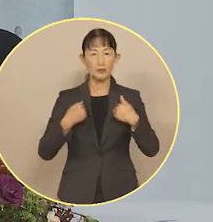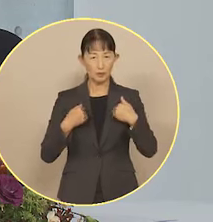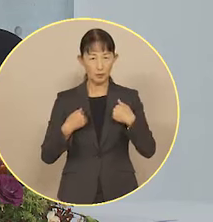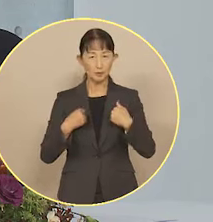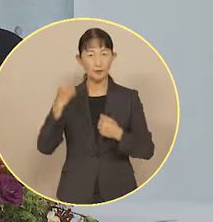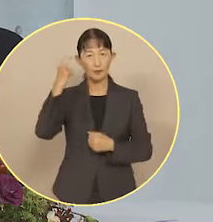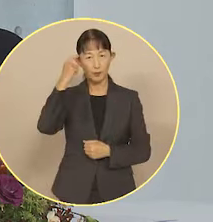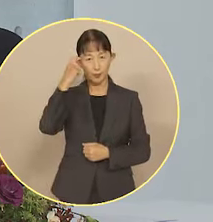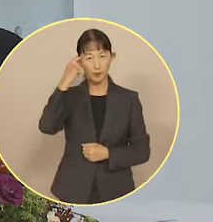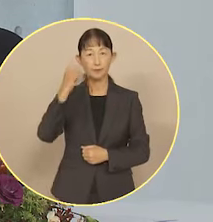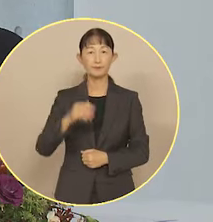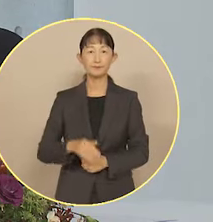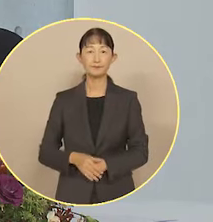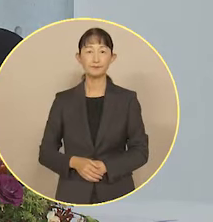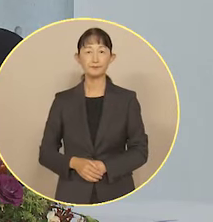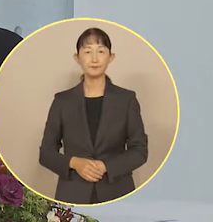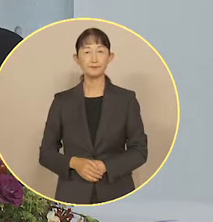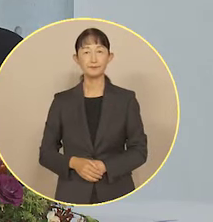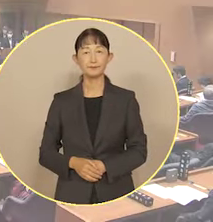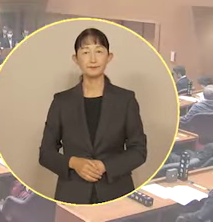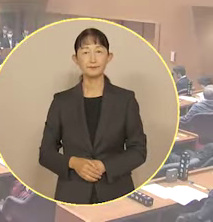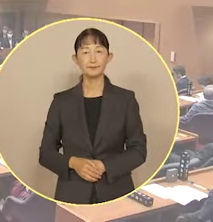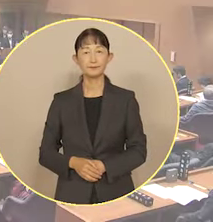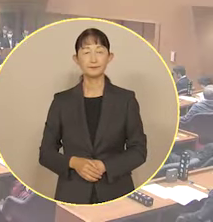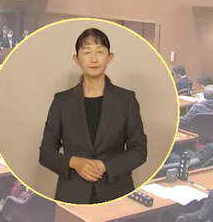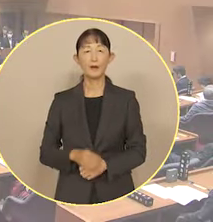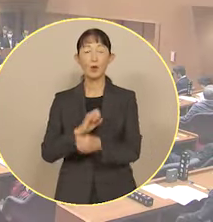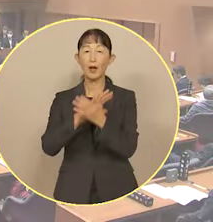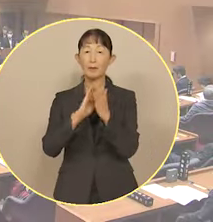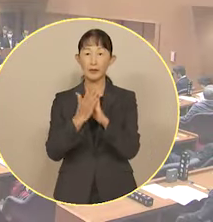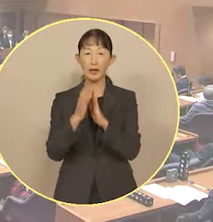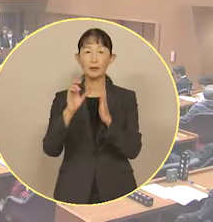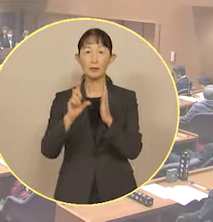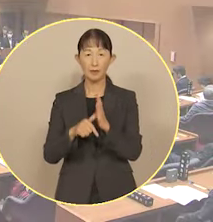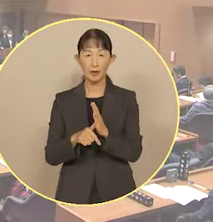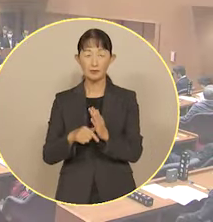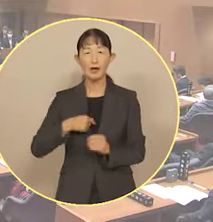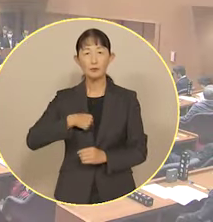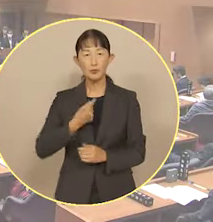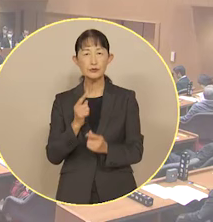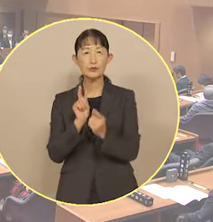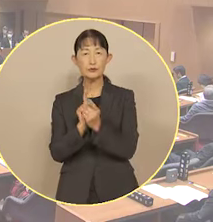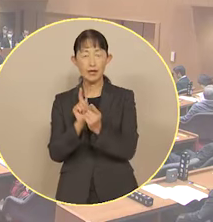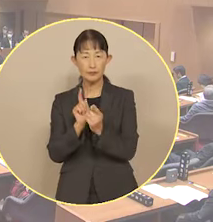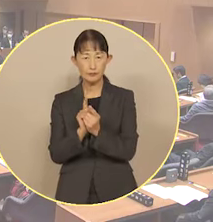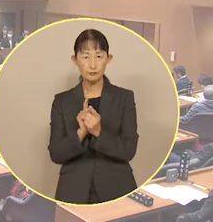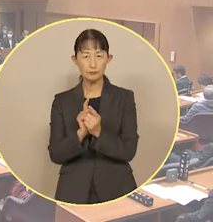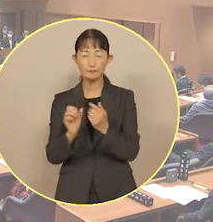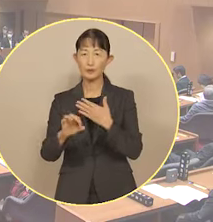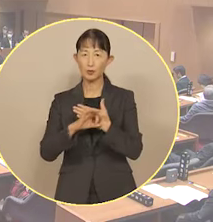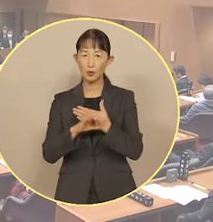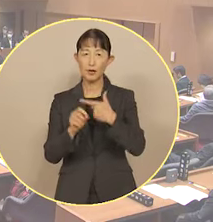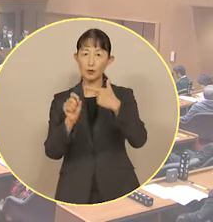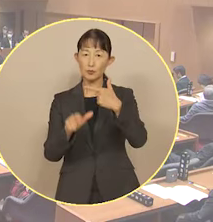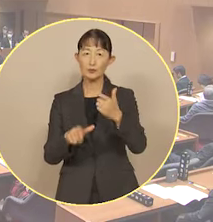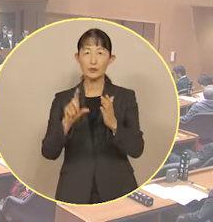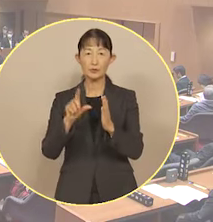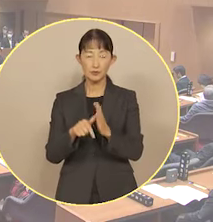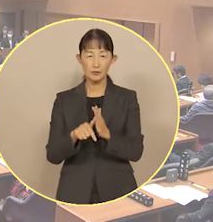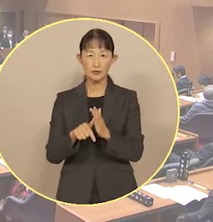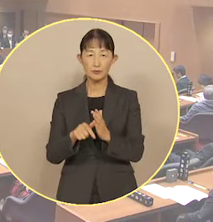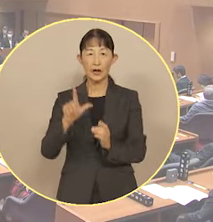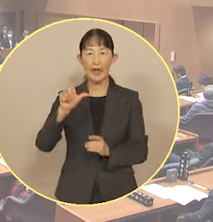ていうことがあの必要なんだろうという風に思います岡山県では独自の対策として例えば6月議会ではLP